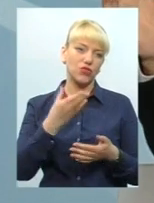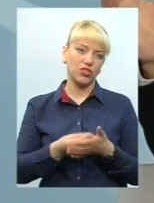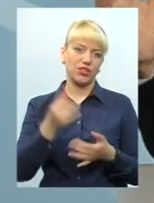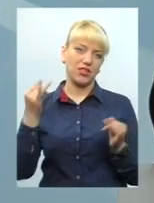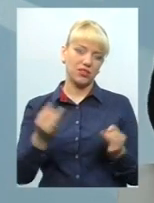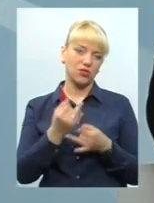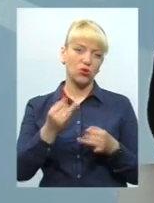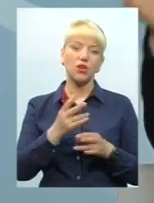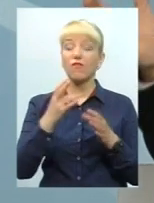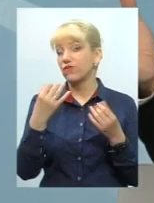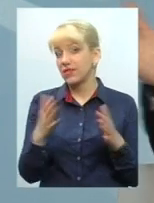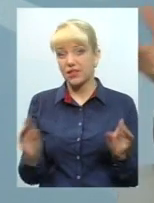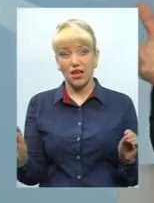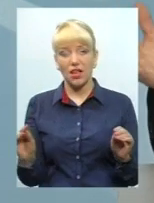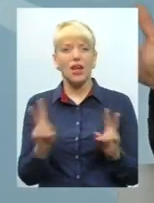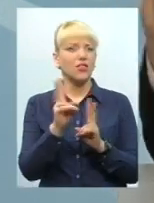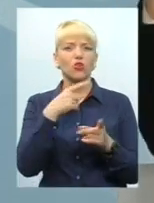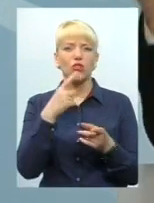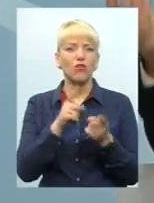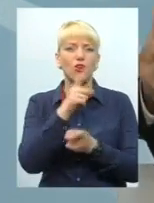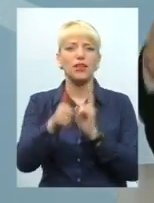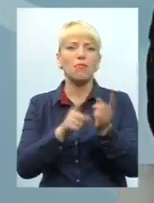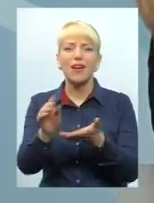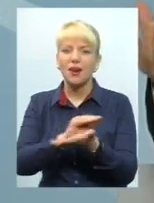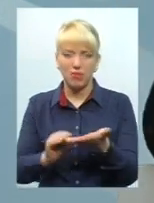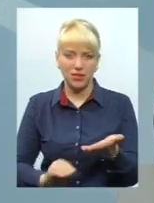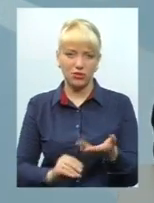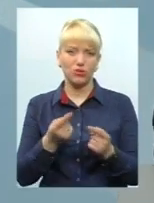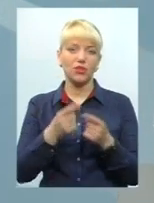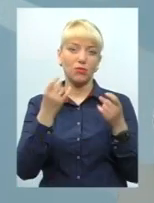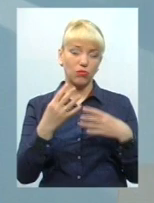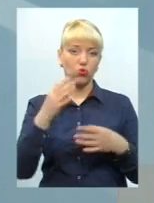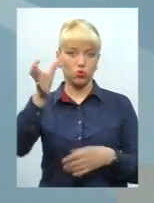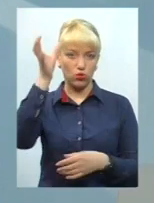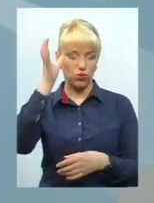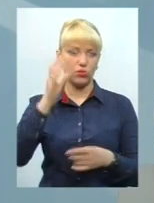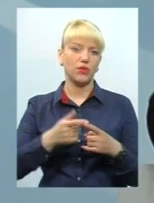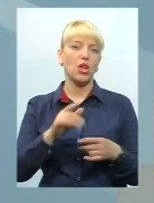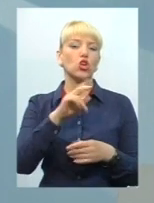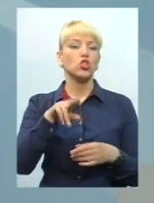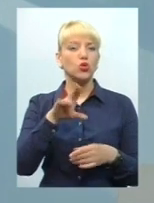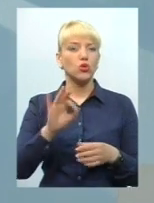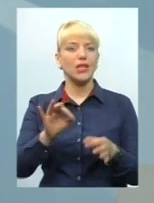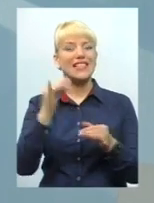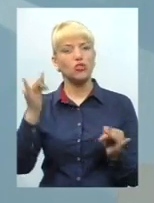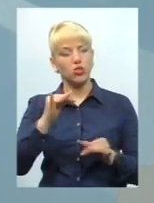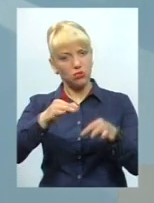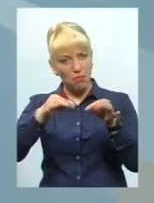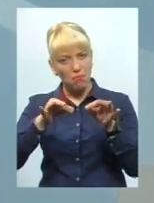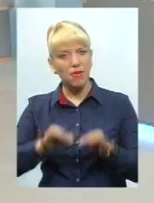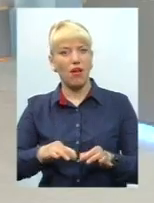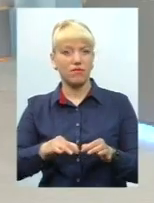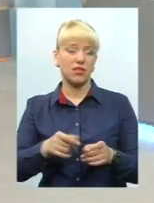Ось і все. Ніхто не каже її переписувати. Просто розумно, з точки зору історичної правди, повернення історичної правди, підійти до